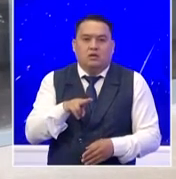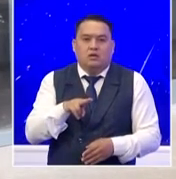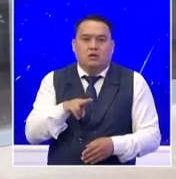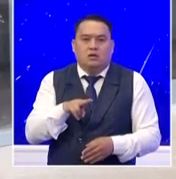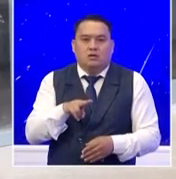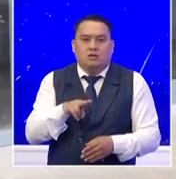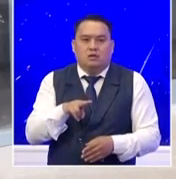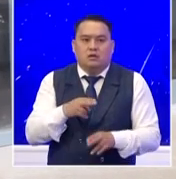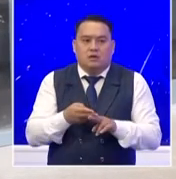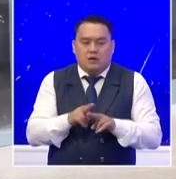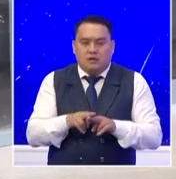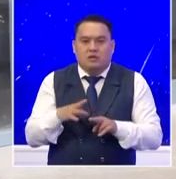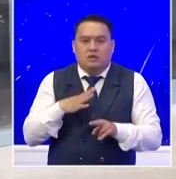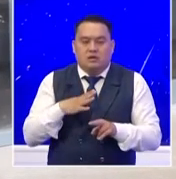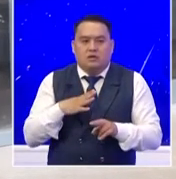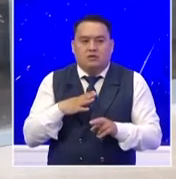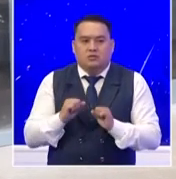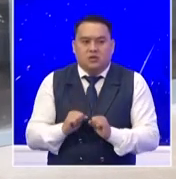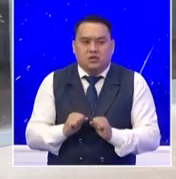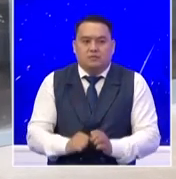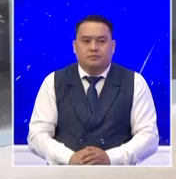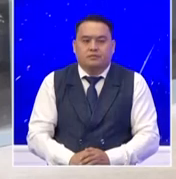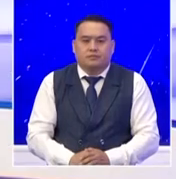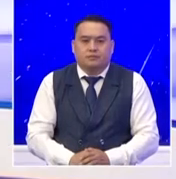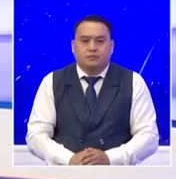отбить неприятные пары этилового спирта.